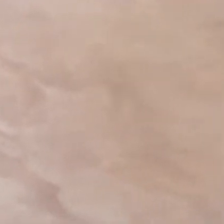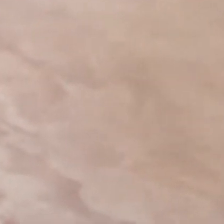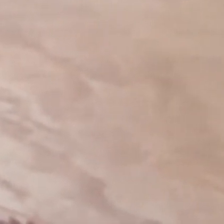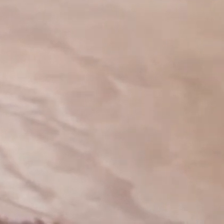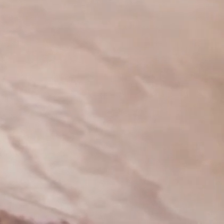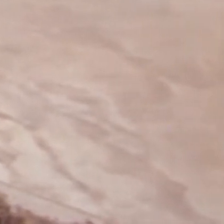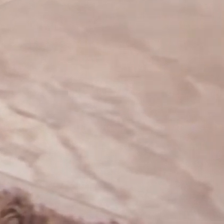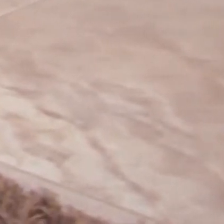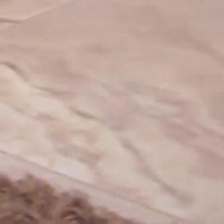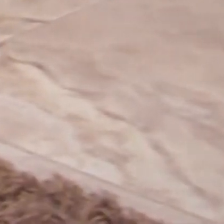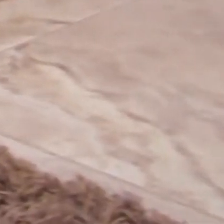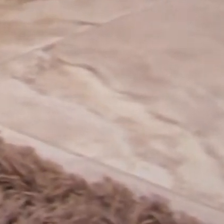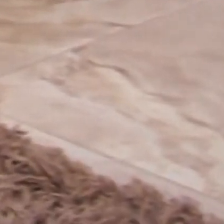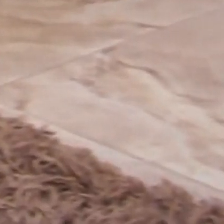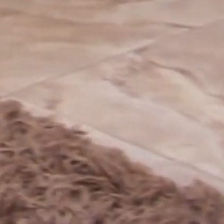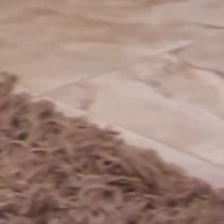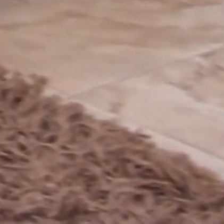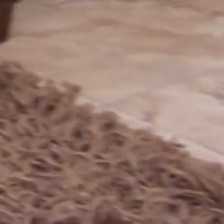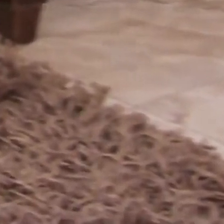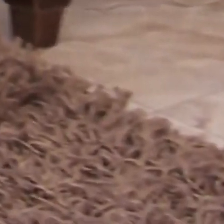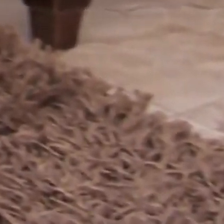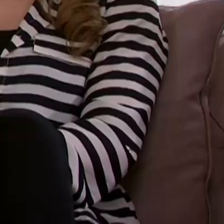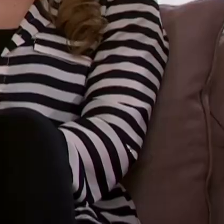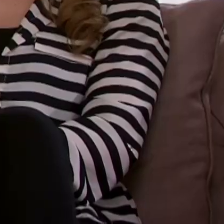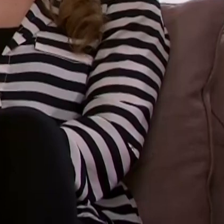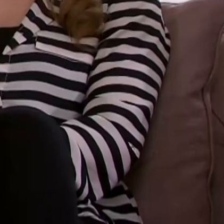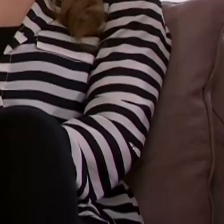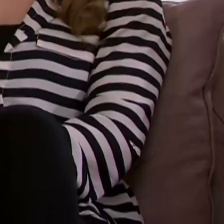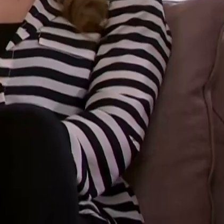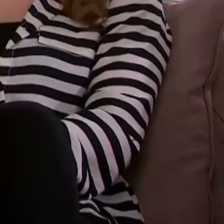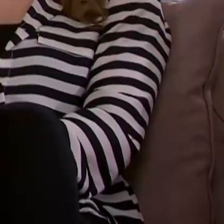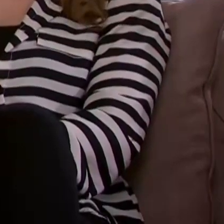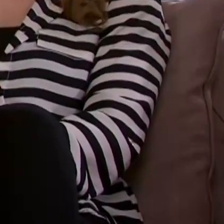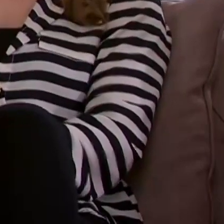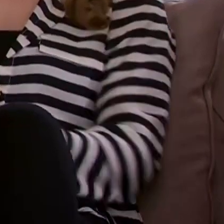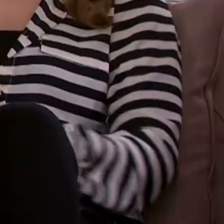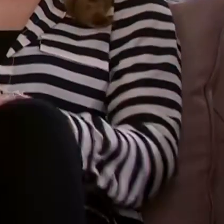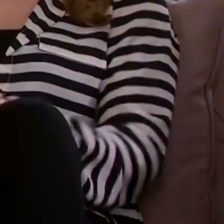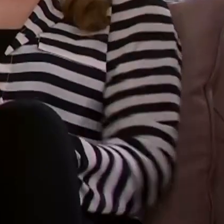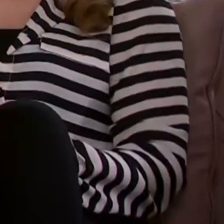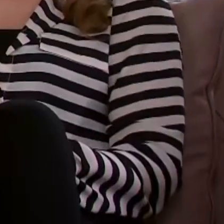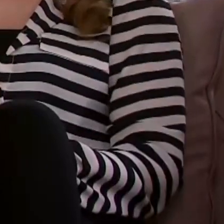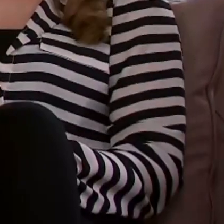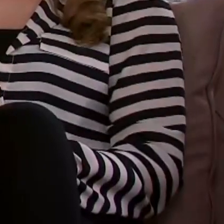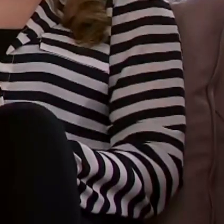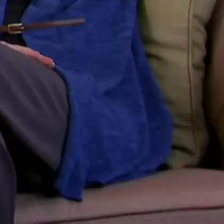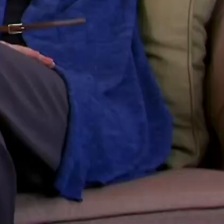8 tane bacağı var. Beyaz kalibodur döşeli zeminde yürüyerek koltuğun altına girip gözden kayboldu.